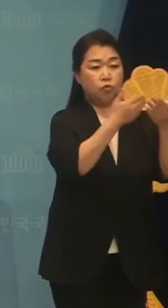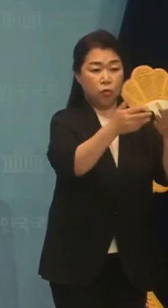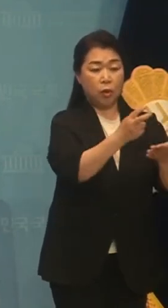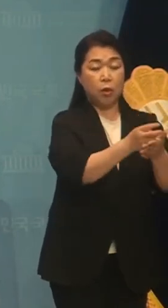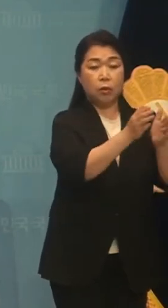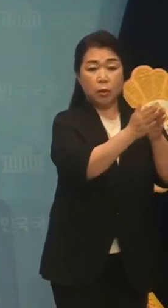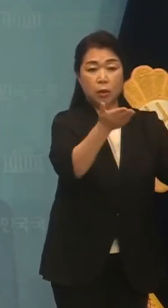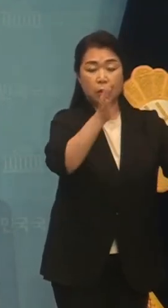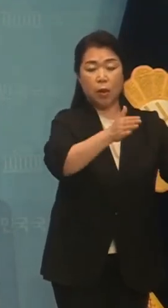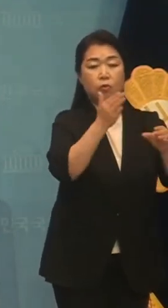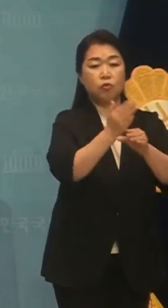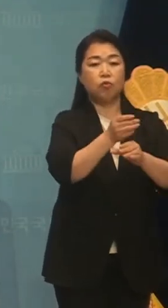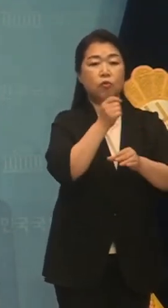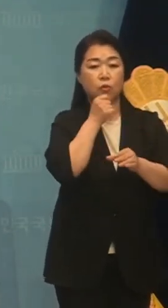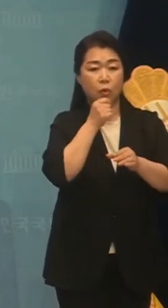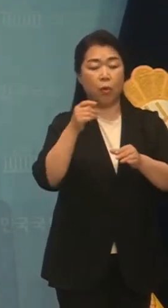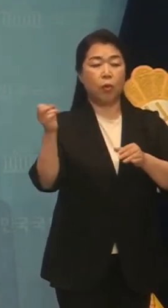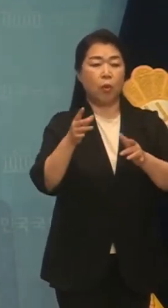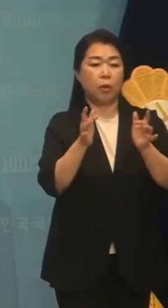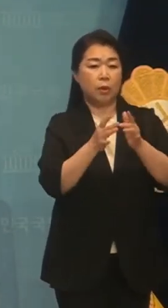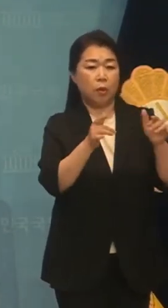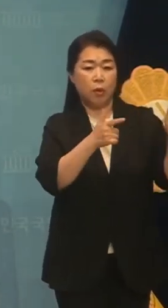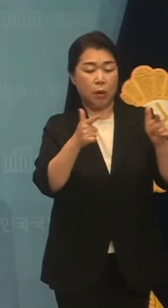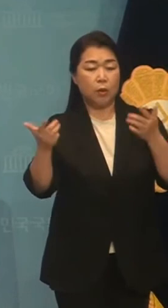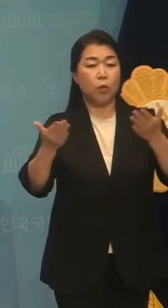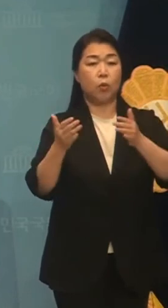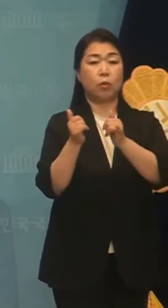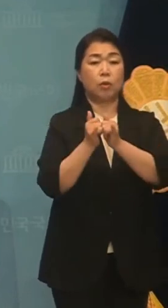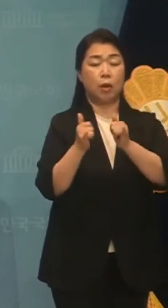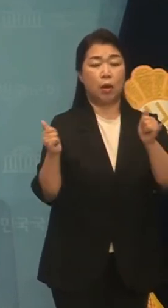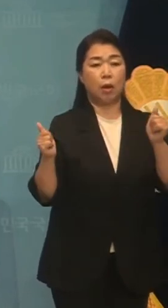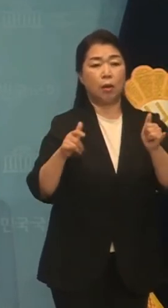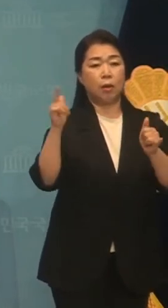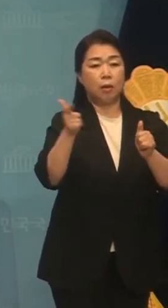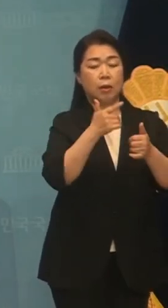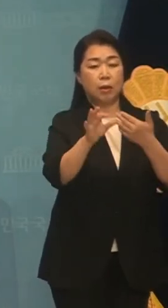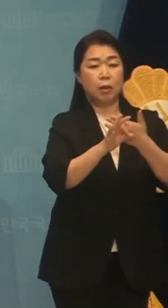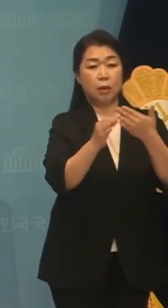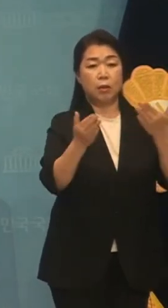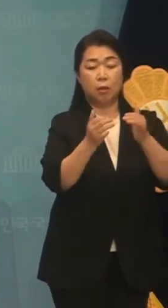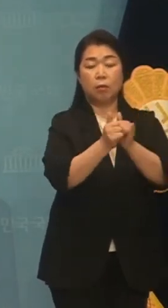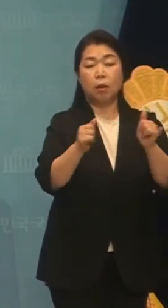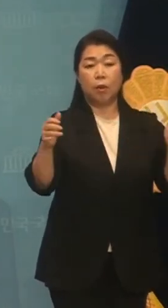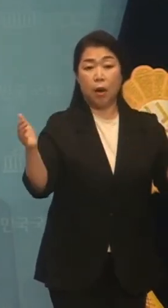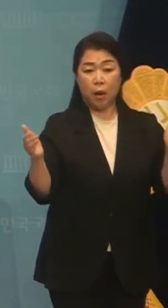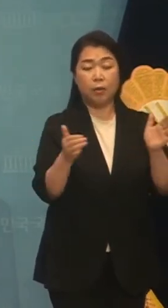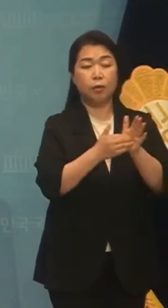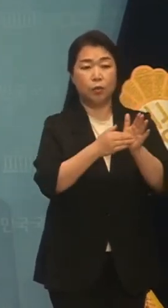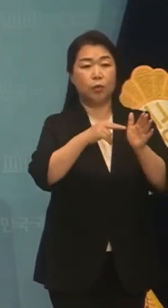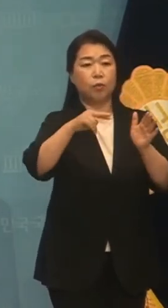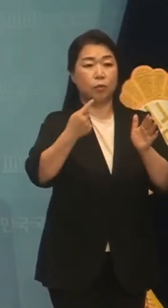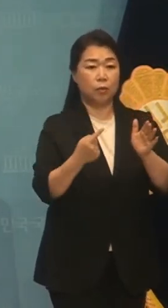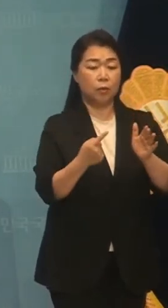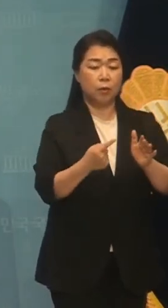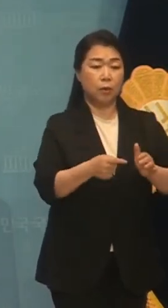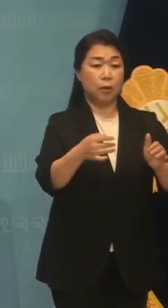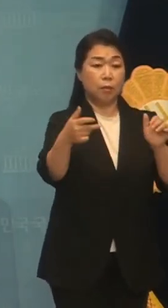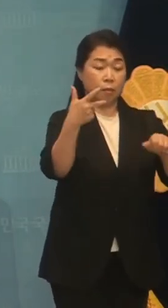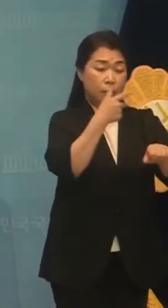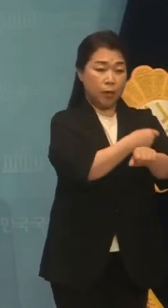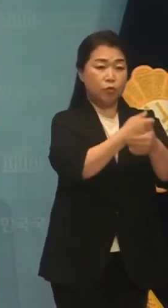있지만 중소기업, 플랫폼 노동자, 일용직 노동자들까지도 백신 휴가나